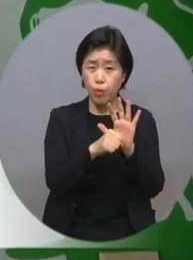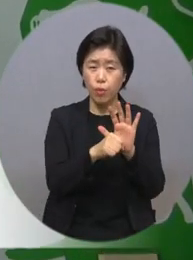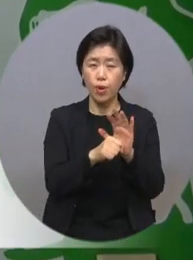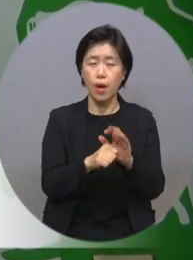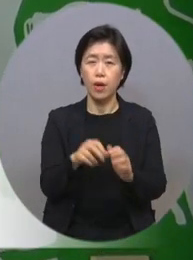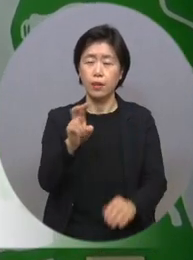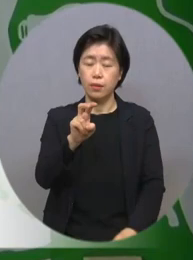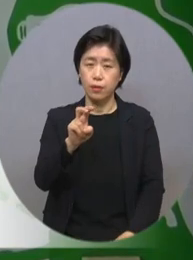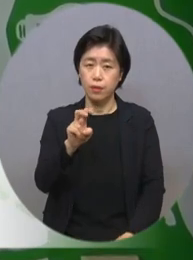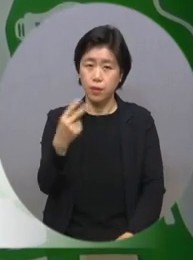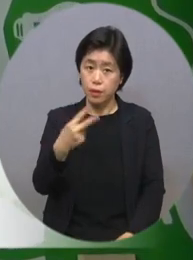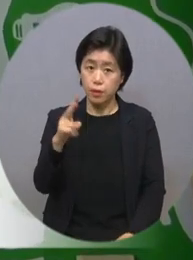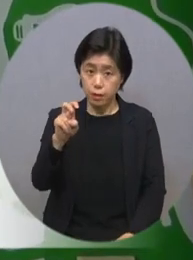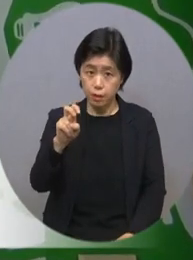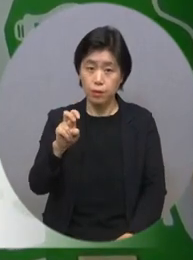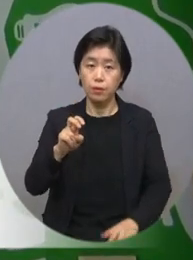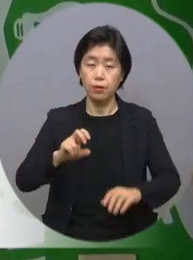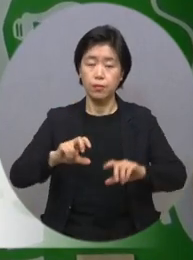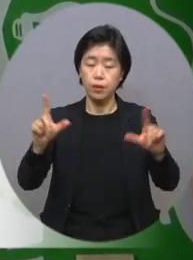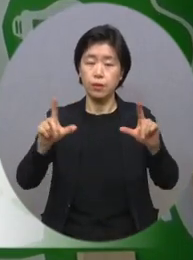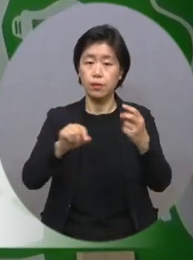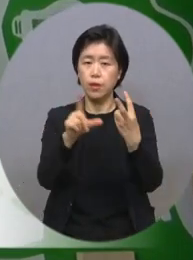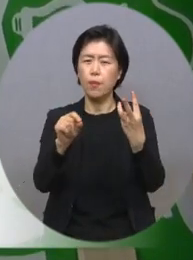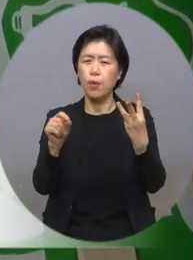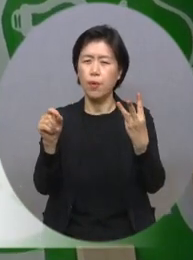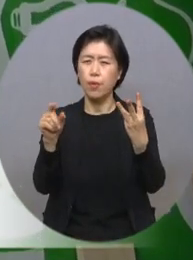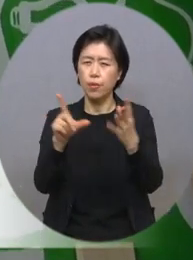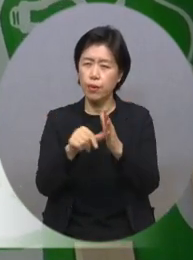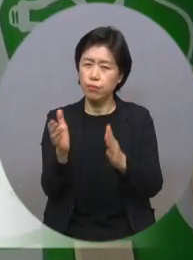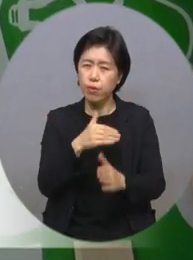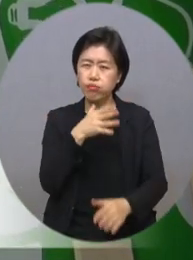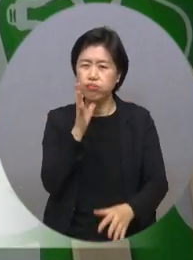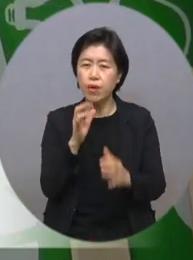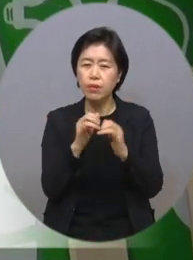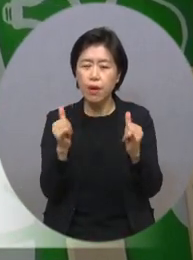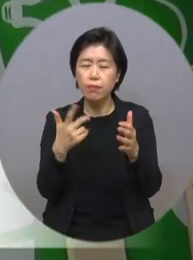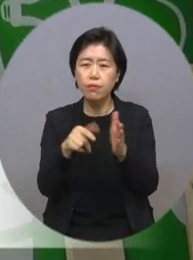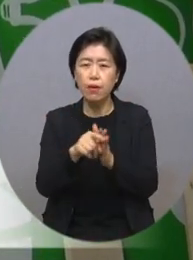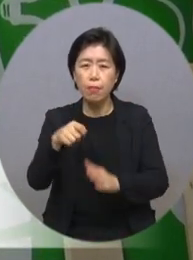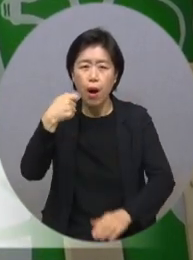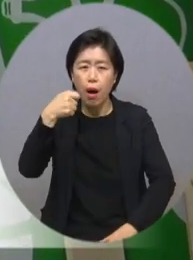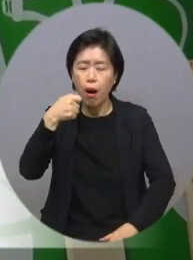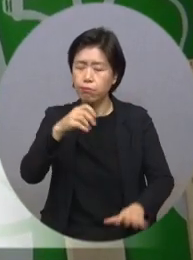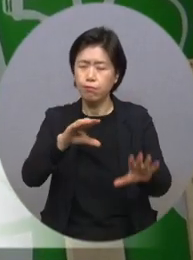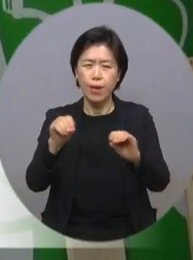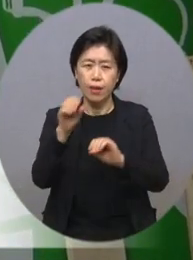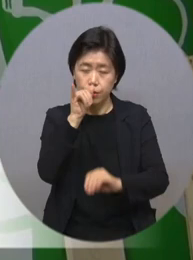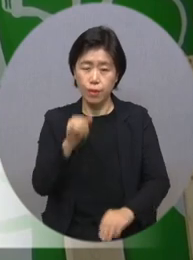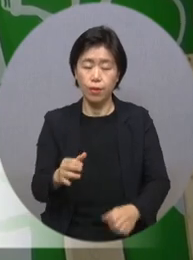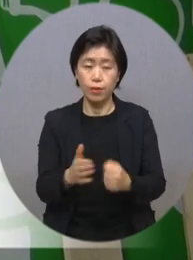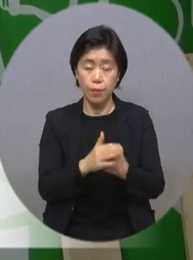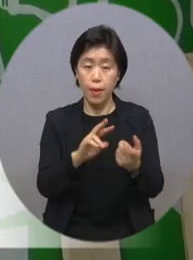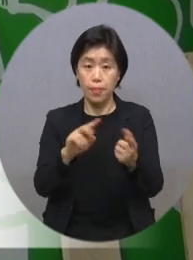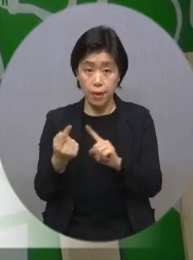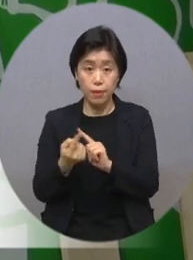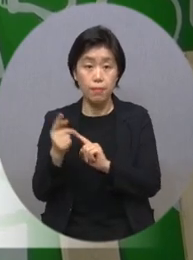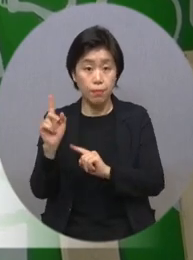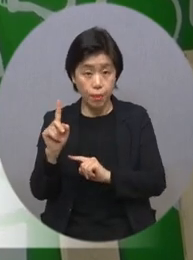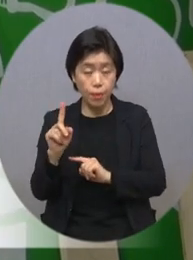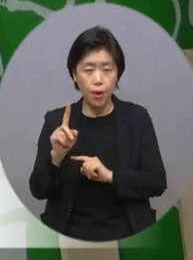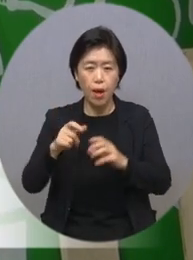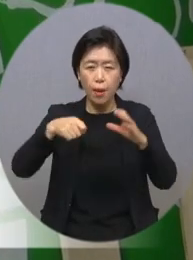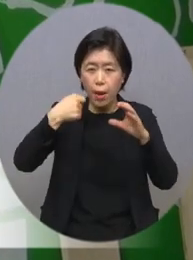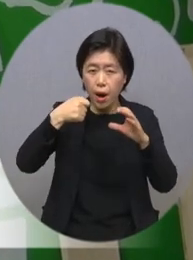3월달부터 경로식당이 운영이 되지 않았습니다. 그래서 도시락 배달과 대체식을 계속해서